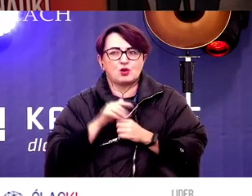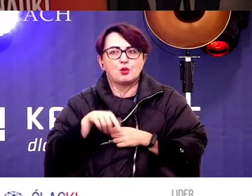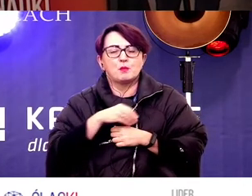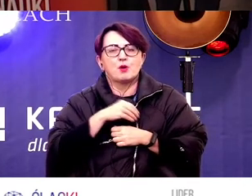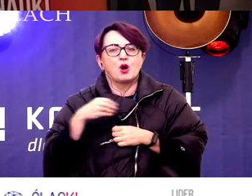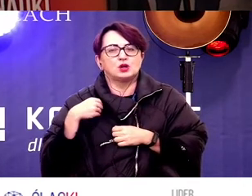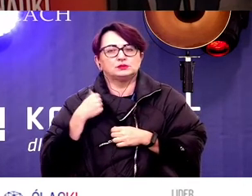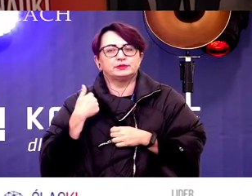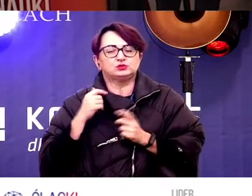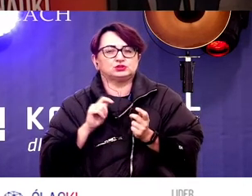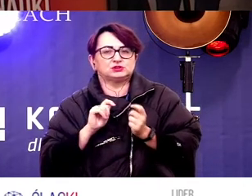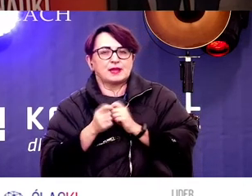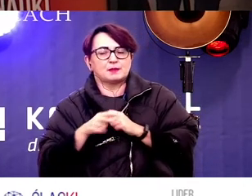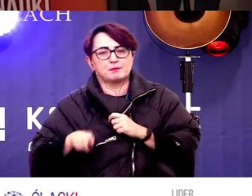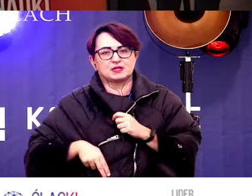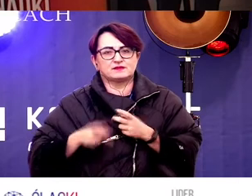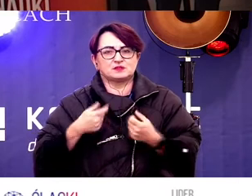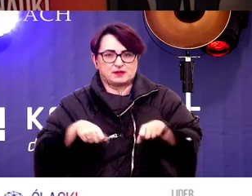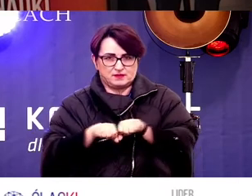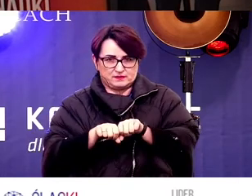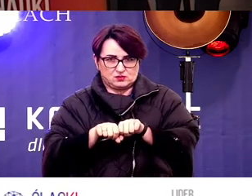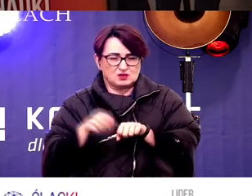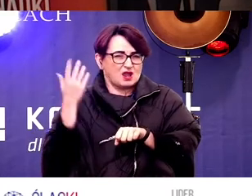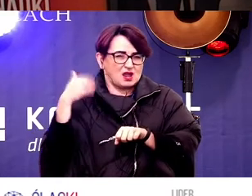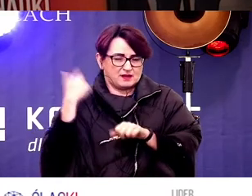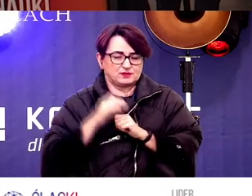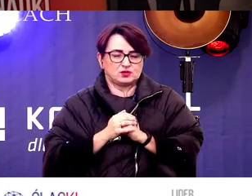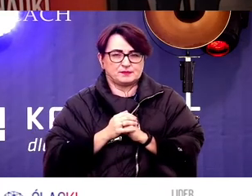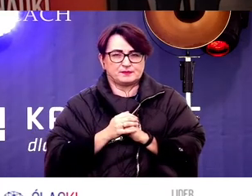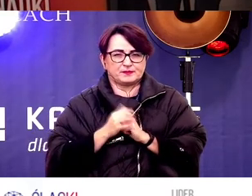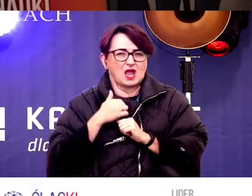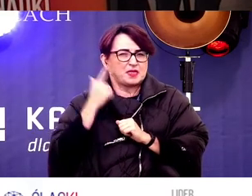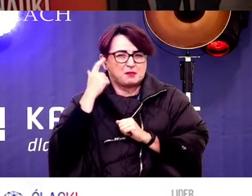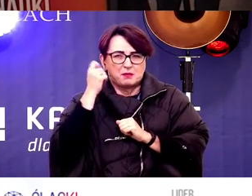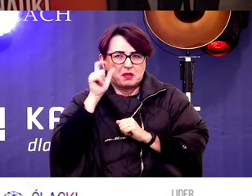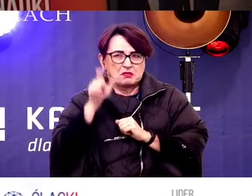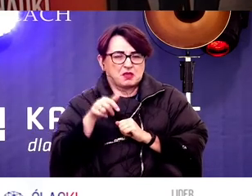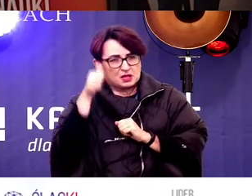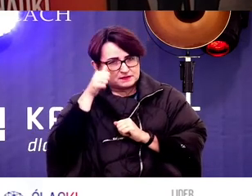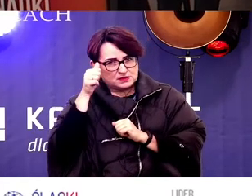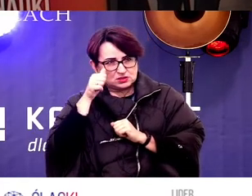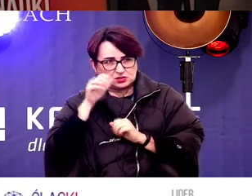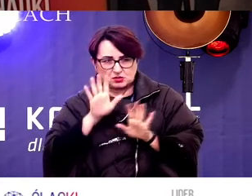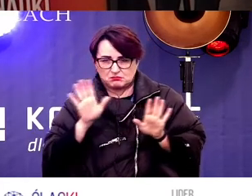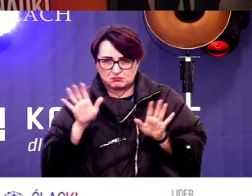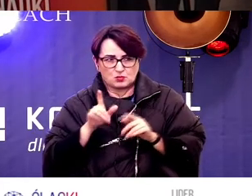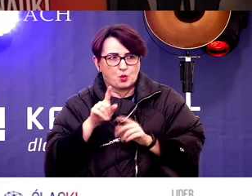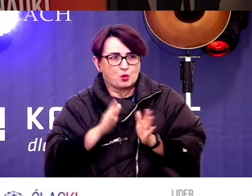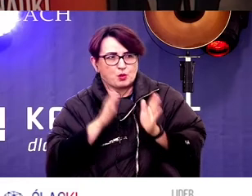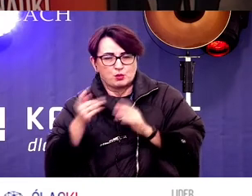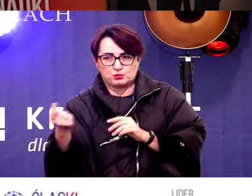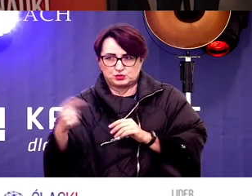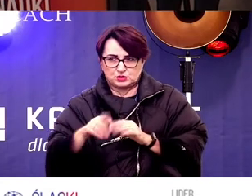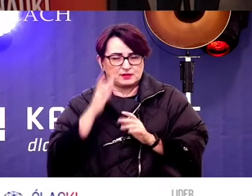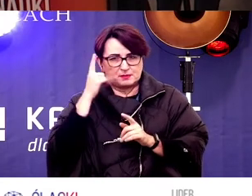doszło do zmiany ministra sprawiedliwości, dawno, dawno temu. Ja już nie pamiętam, jak się nazywał ten minister, który później